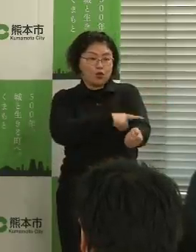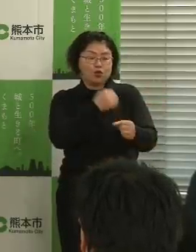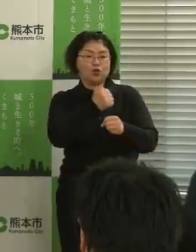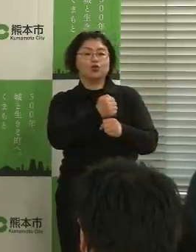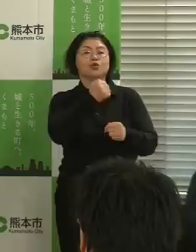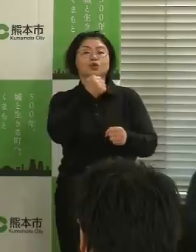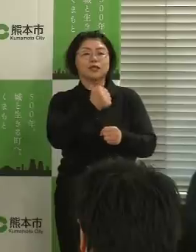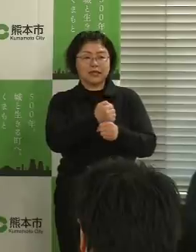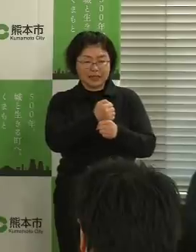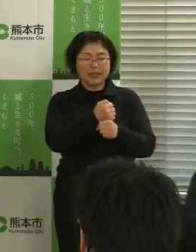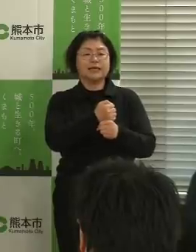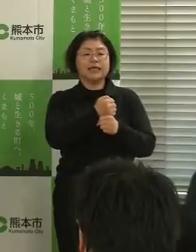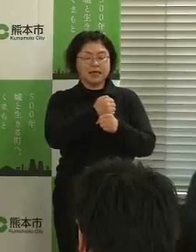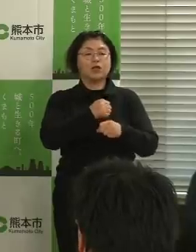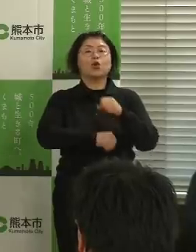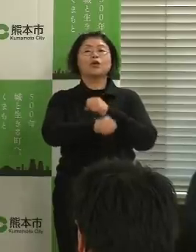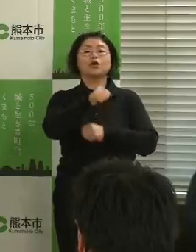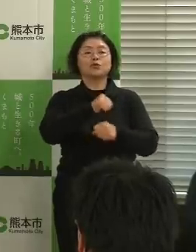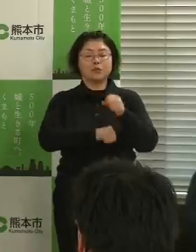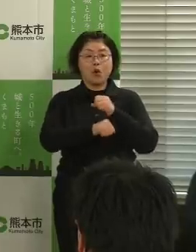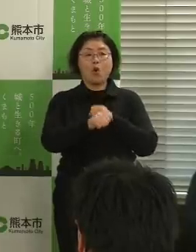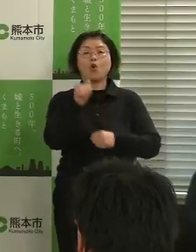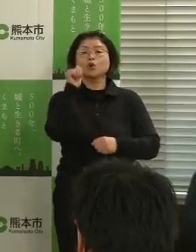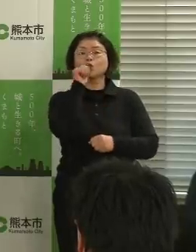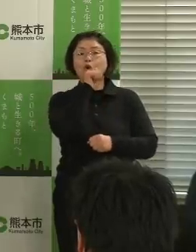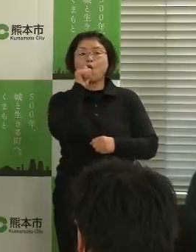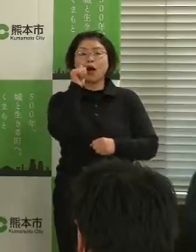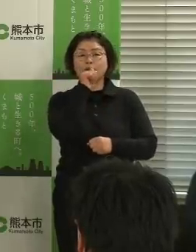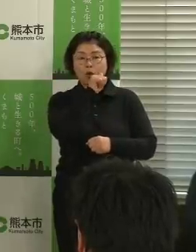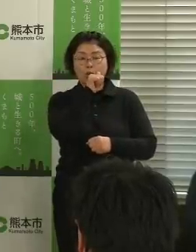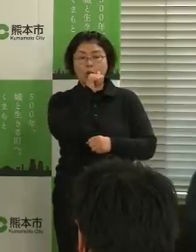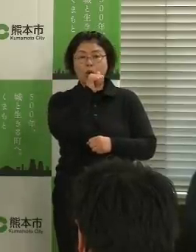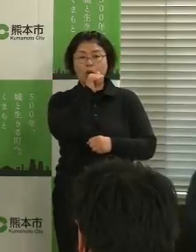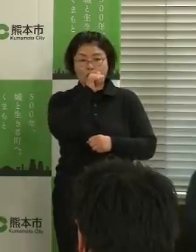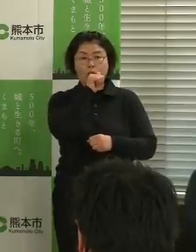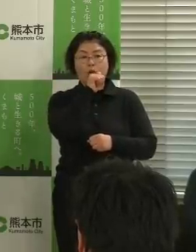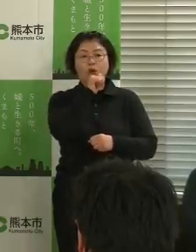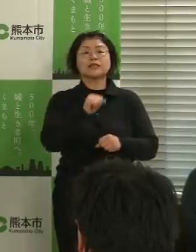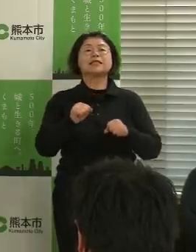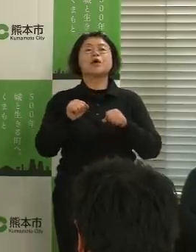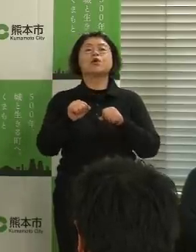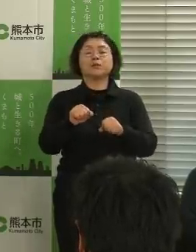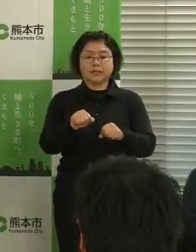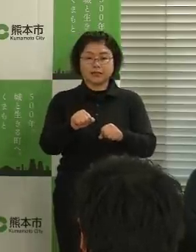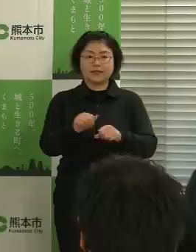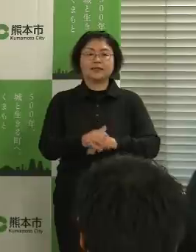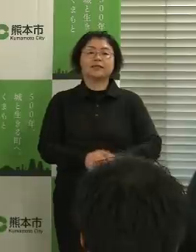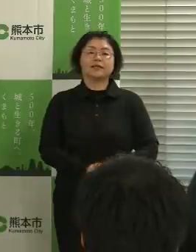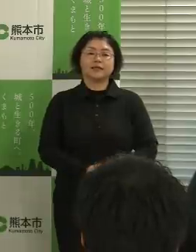すでにそういった取り組みについてご紹介をさせていただいているところです。